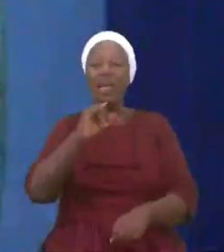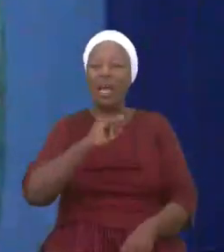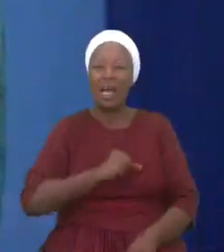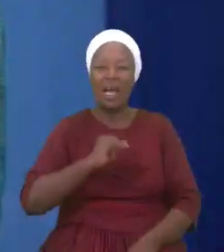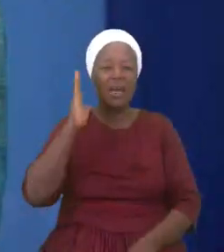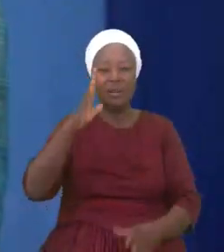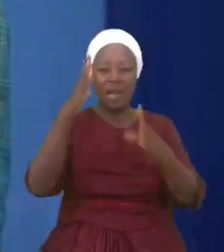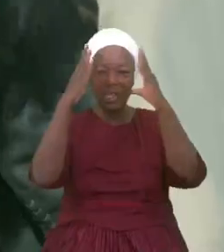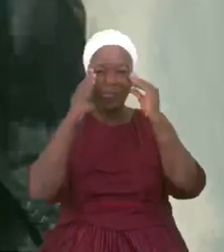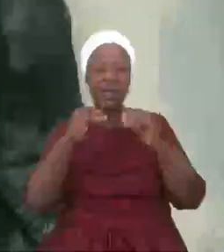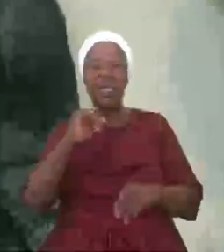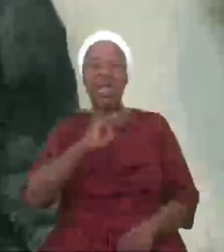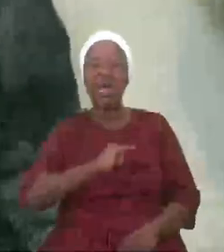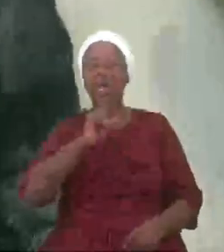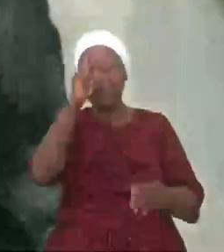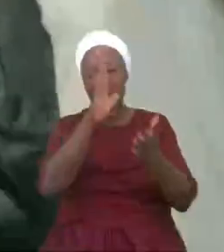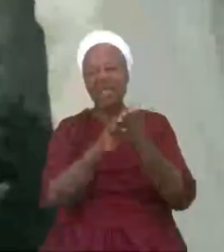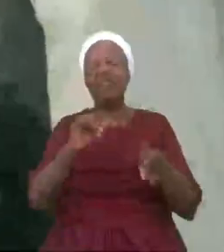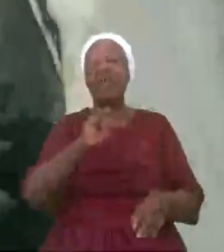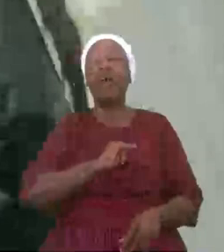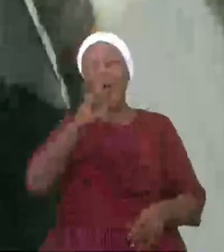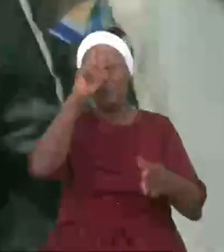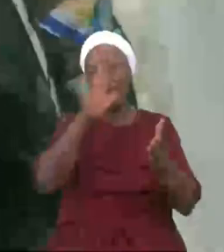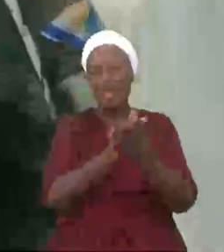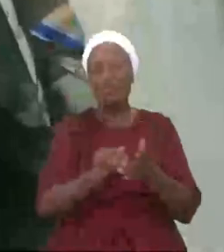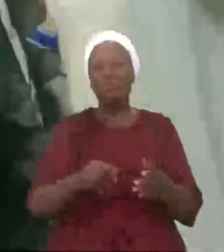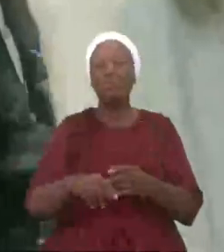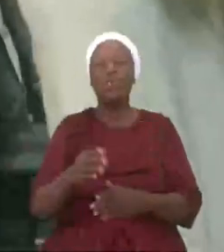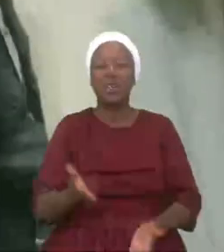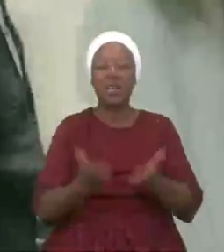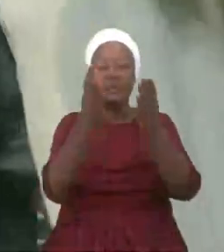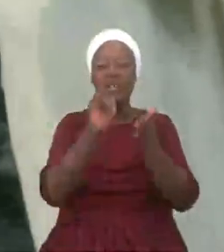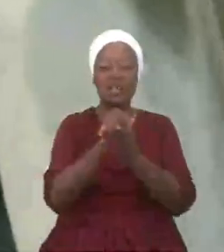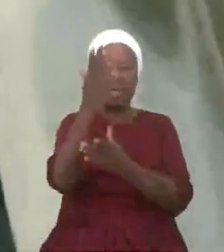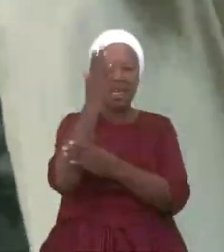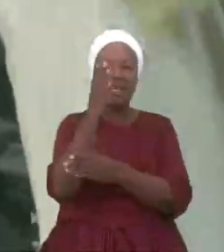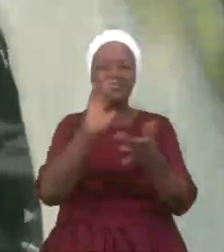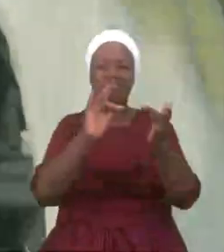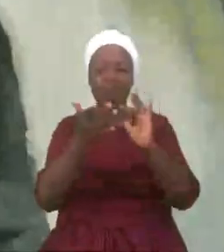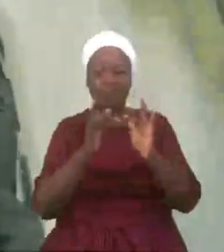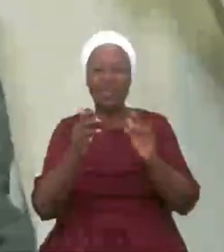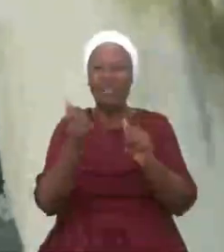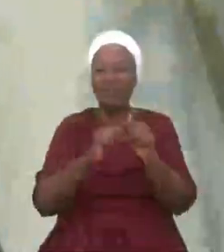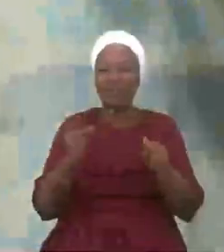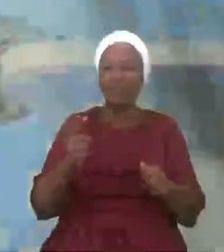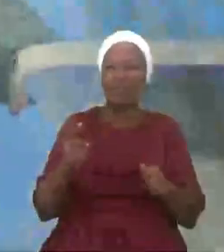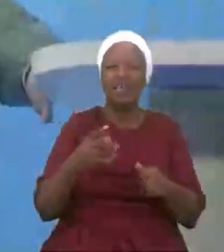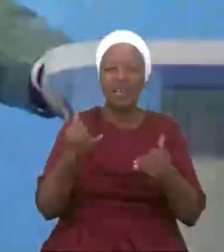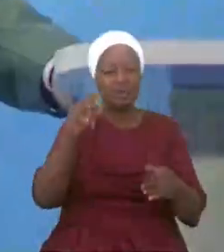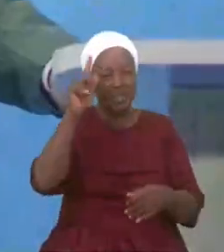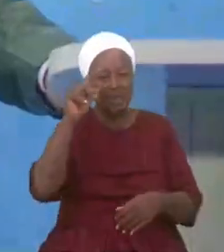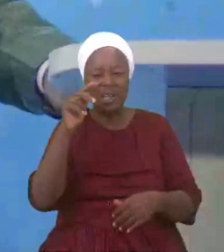je vais expérimenter je crois où êtes-vous je crois